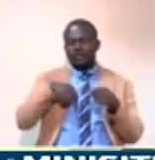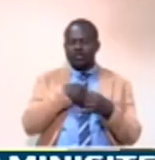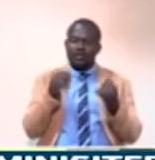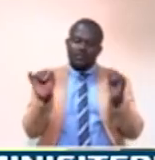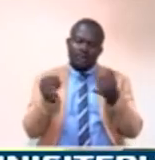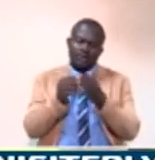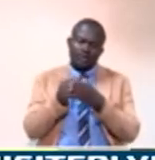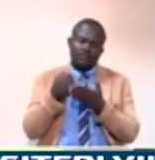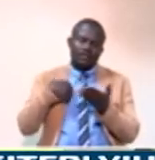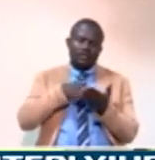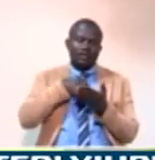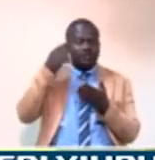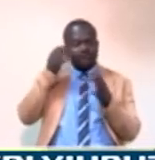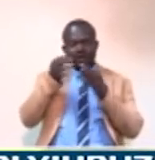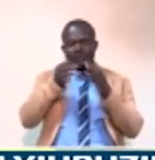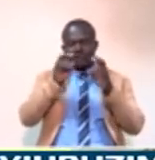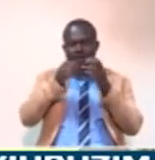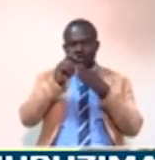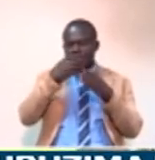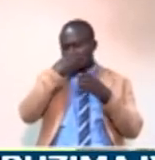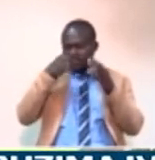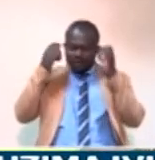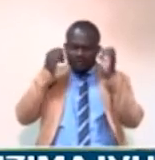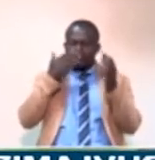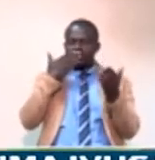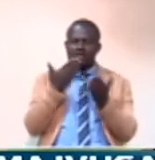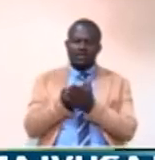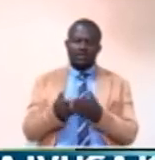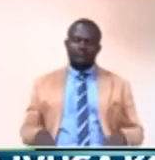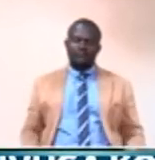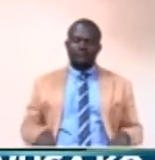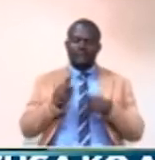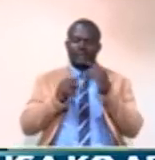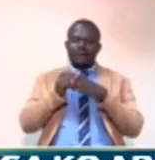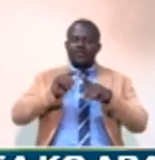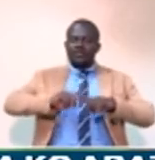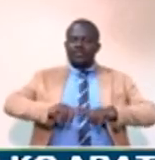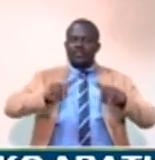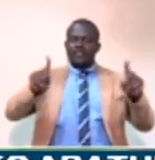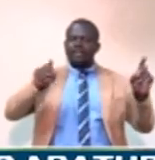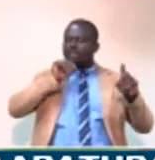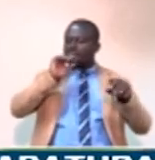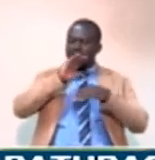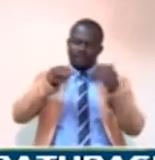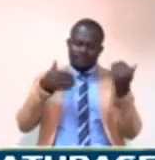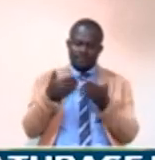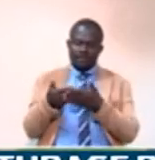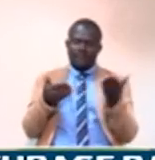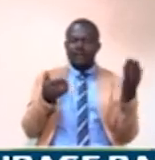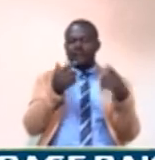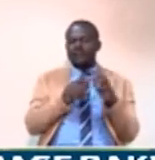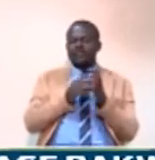aragerageza kugira bakabumvisha nyine ko bagomba kwambara neza agapfukamunwa. Abantu nyine baratandukanye ntabwo ari bose,